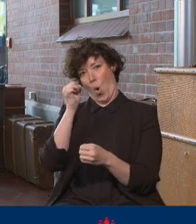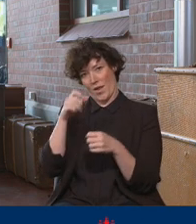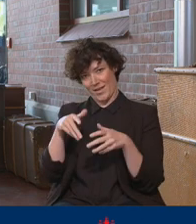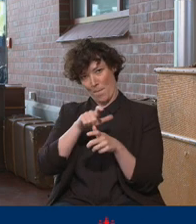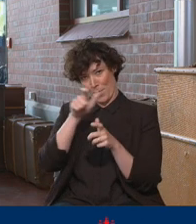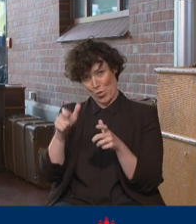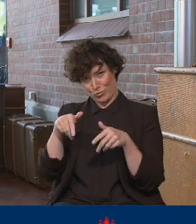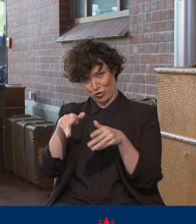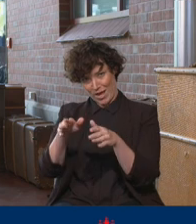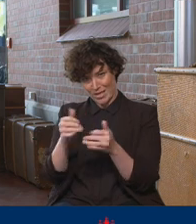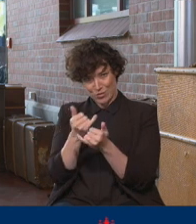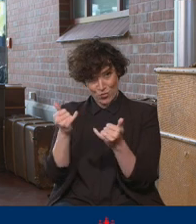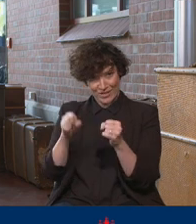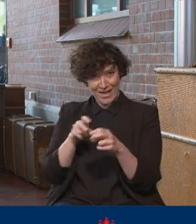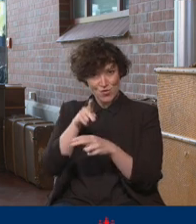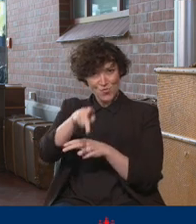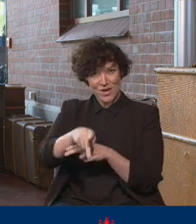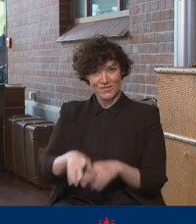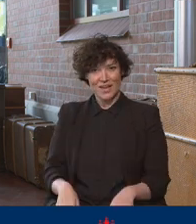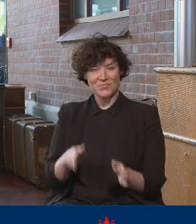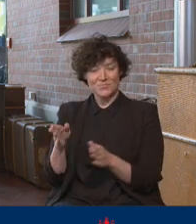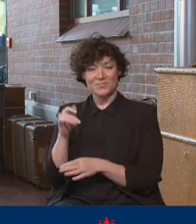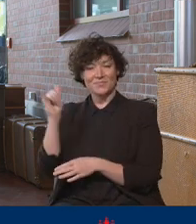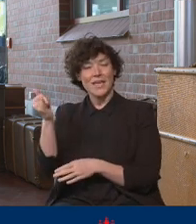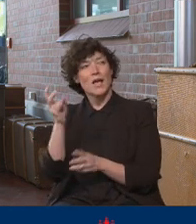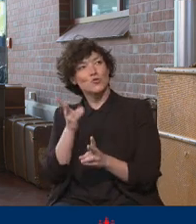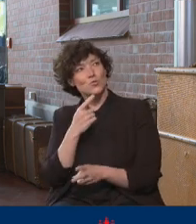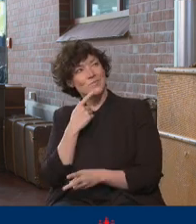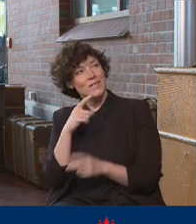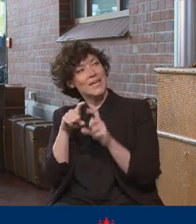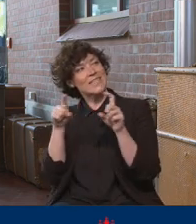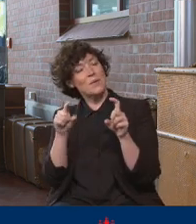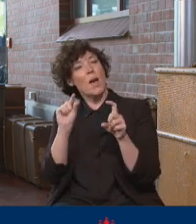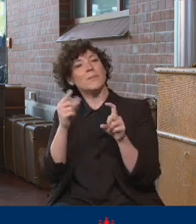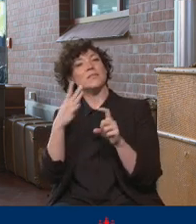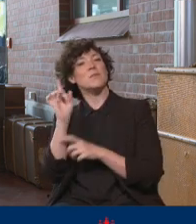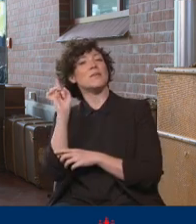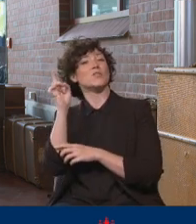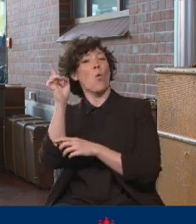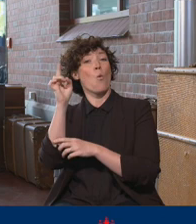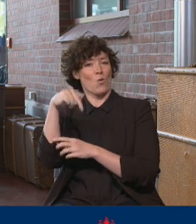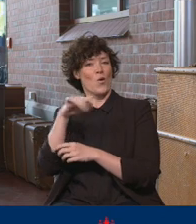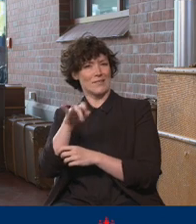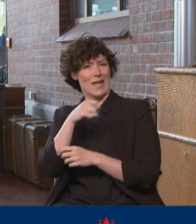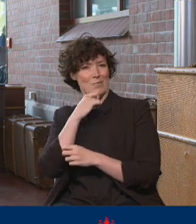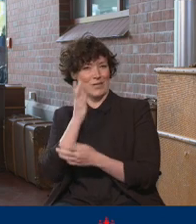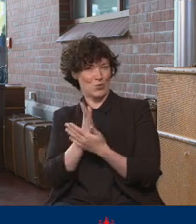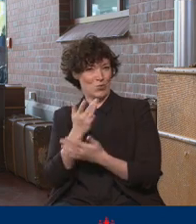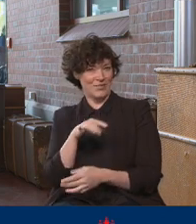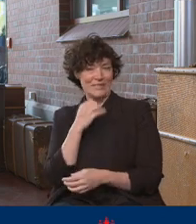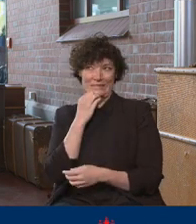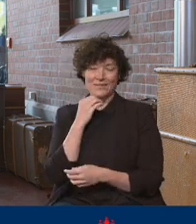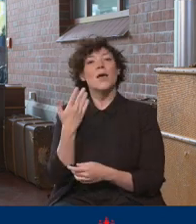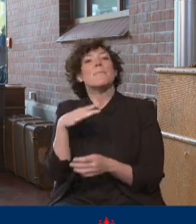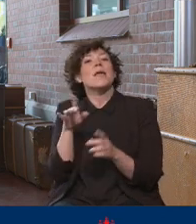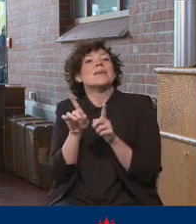angedroht heute nachmittag und es geht um die verkehrlichen fragen ich denke sie können gut nachvollziehen